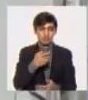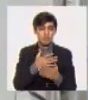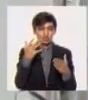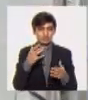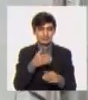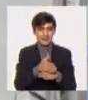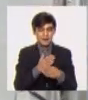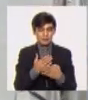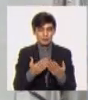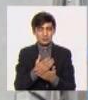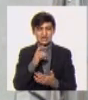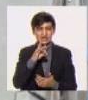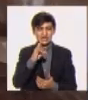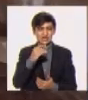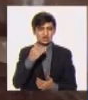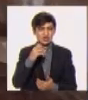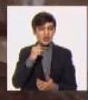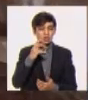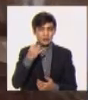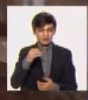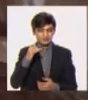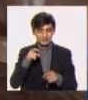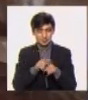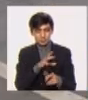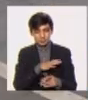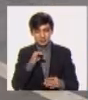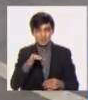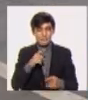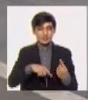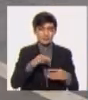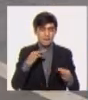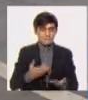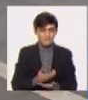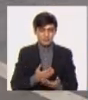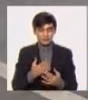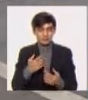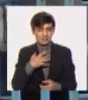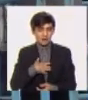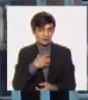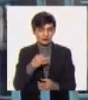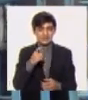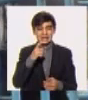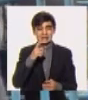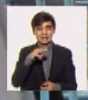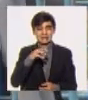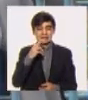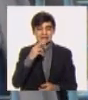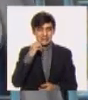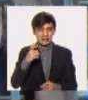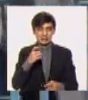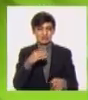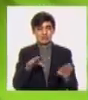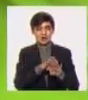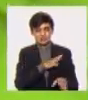булок ржаного хлеба. Несмотря на то, что ее бизнес важен для жизнеобеспечения, цех пришлось закрыть. Ведь развозить продукцию